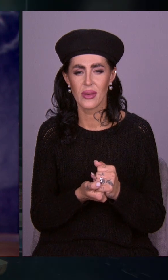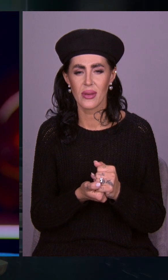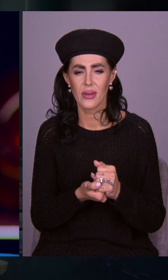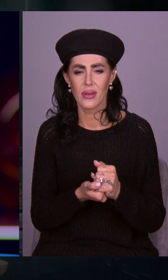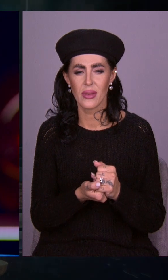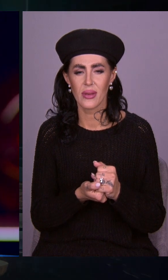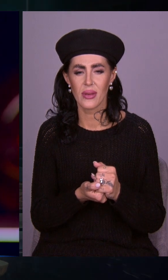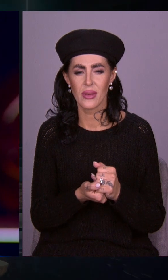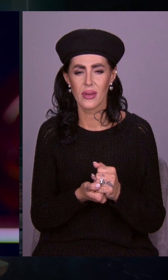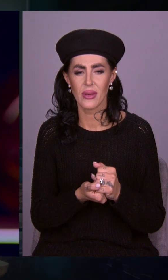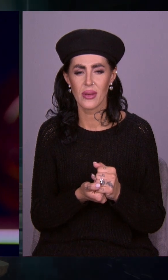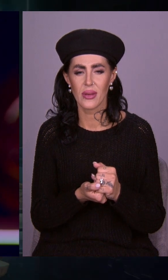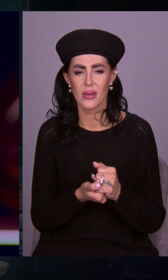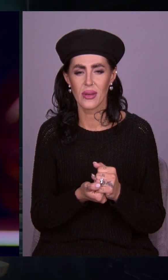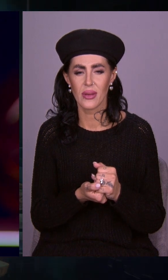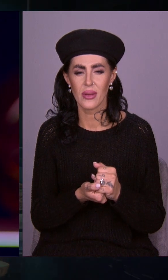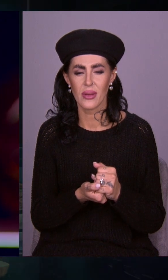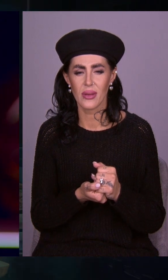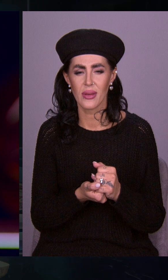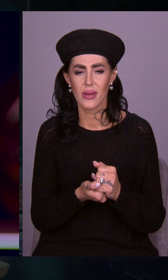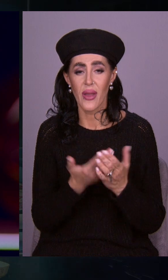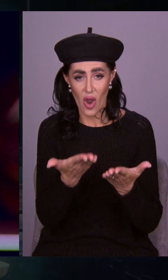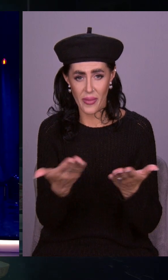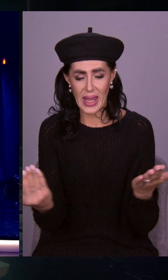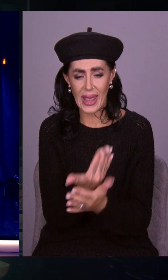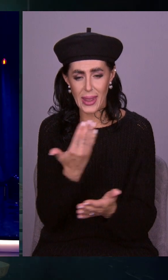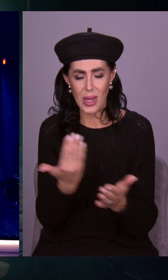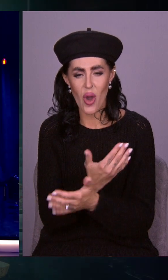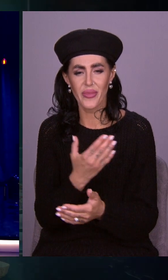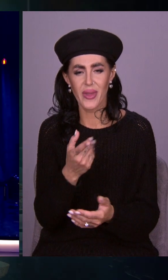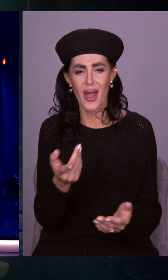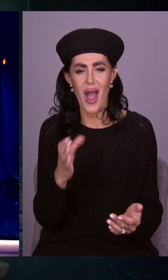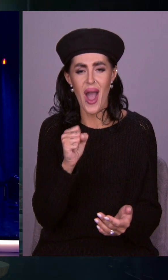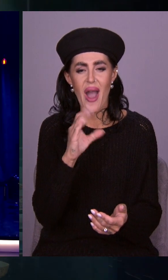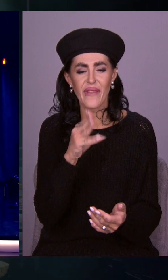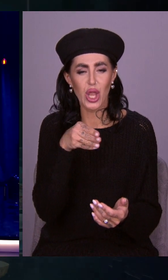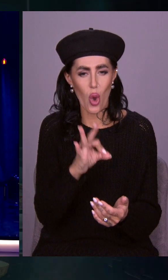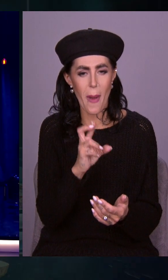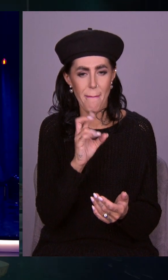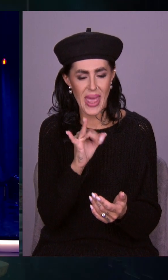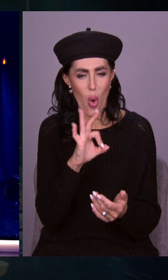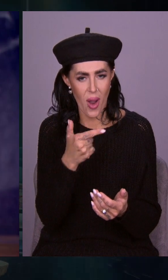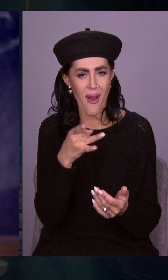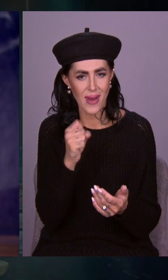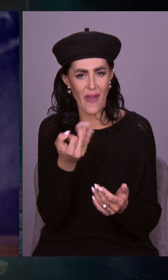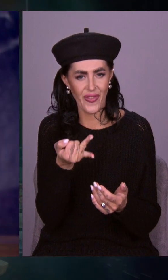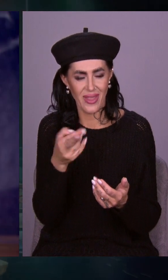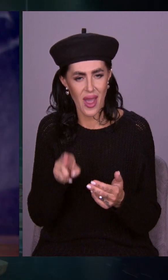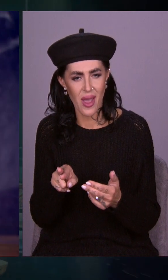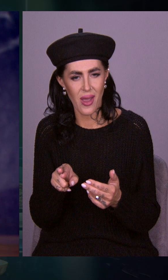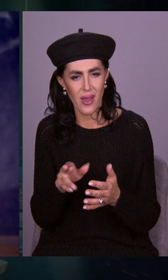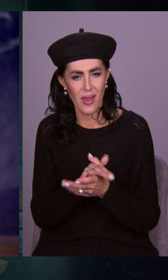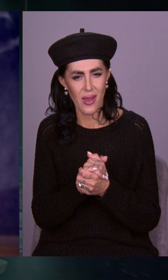Це оце мої діти. Автобіографія? Олена Кровець зійшла з розуму прямо під час зйомок програми.